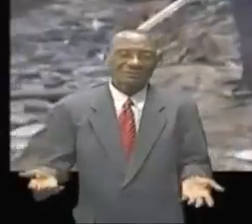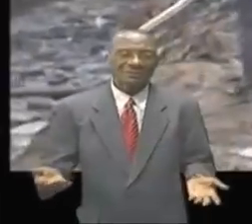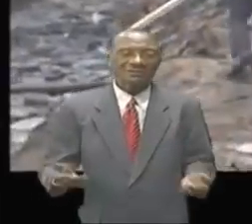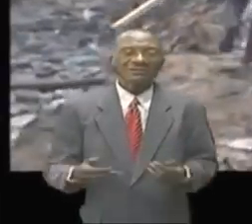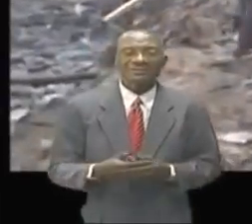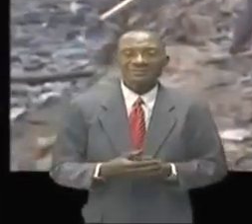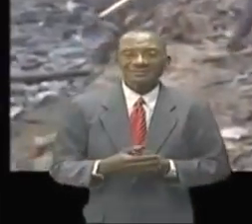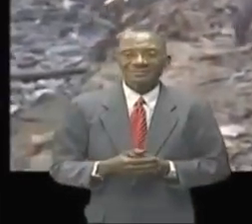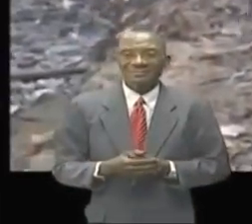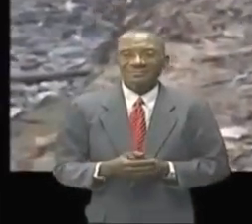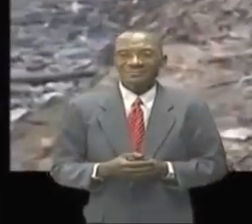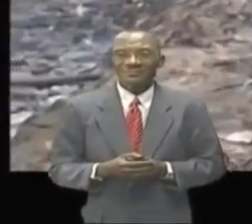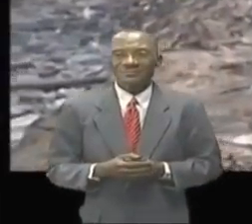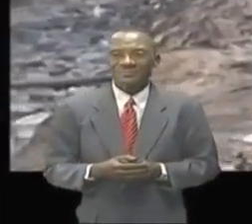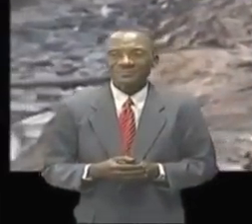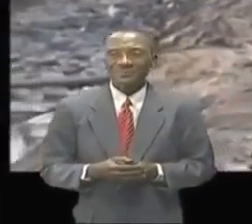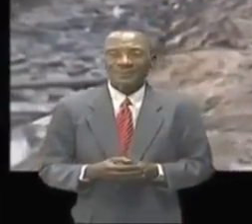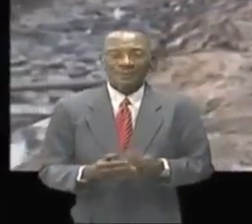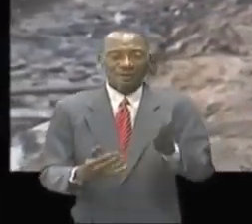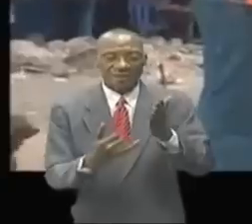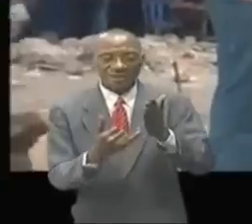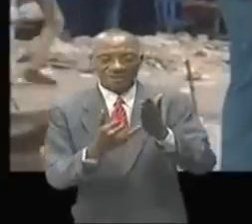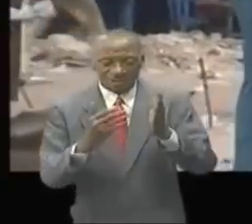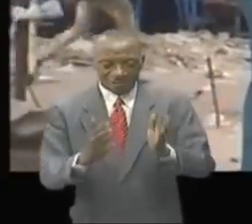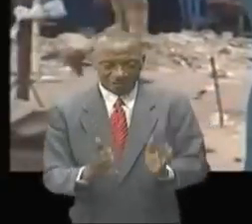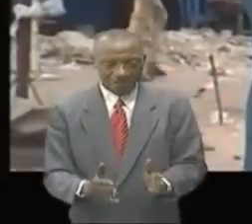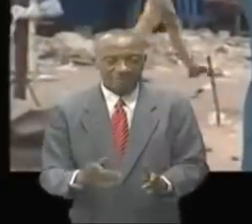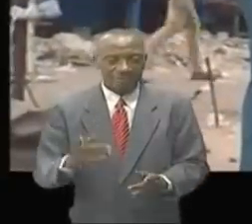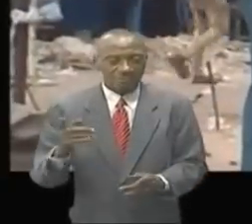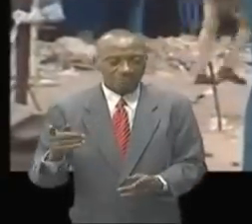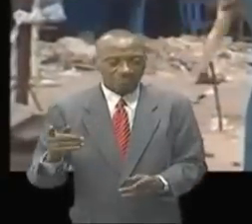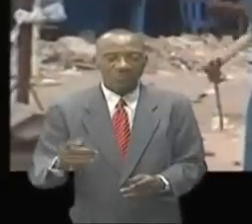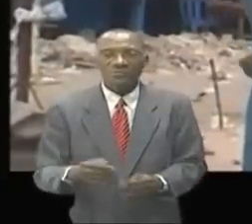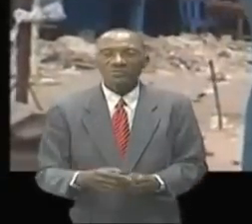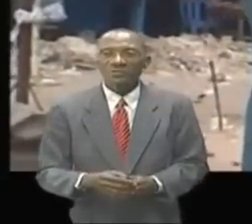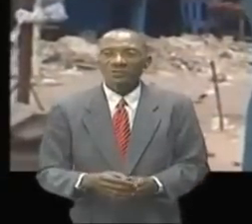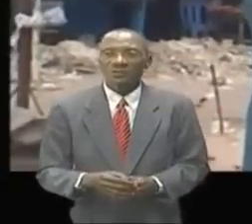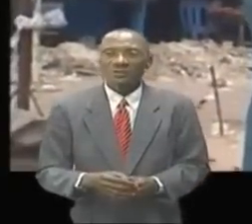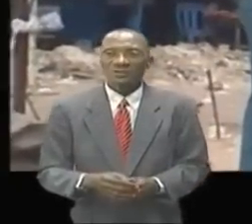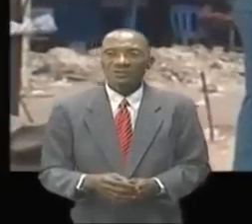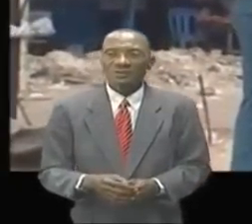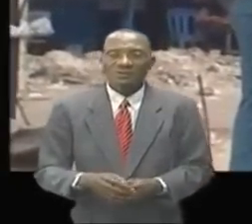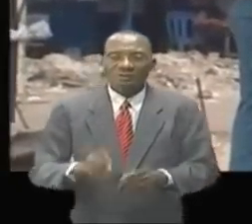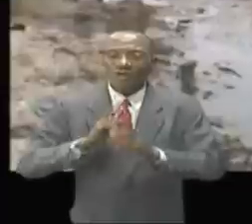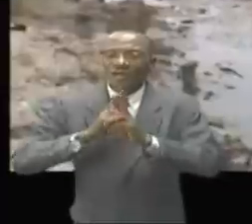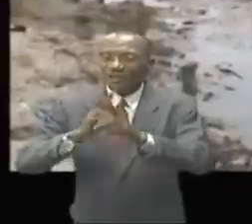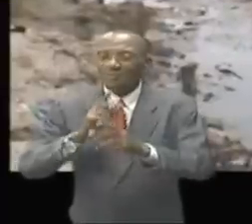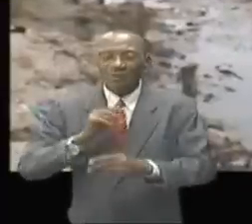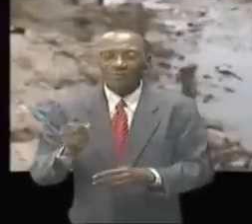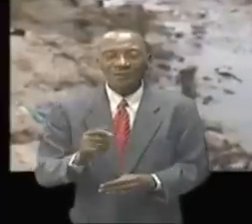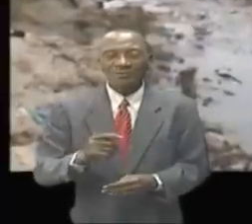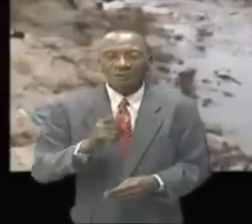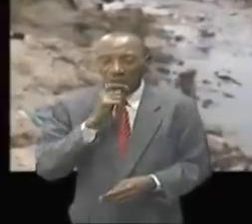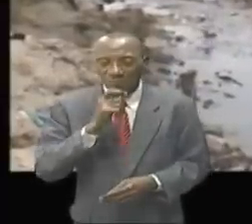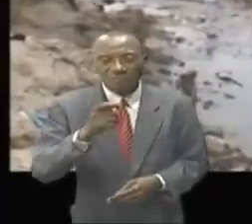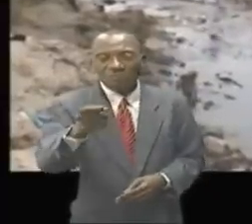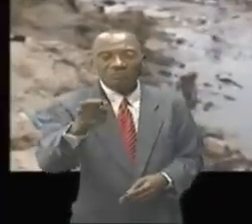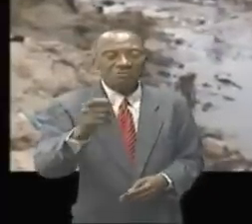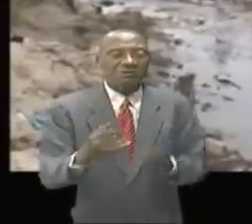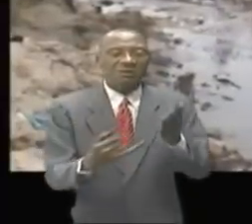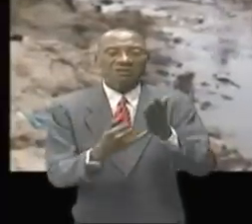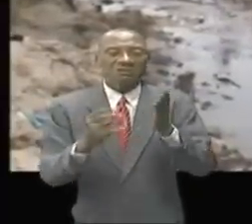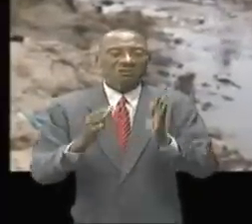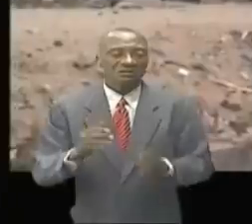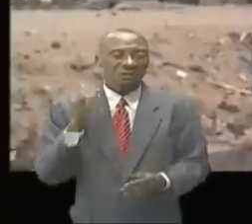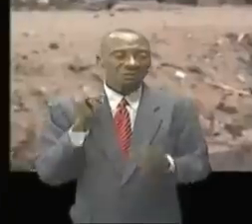Sur le plan technique, les ingénieurs trouvés sur place n'ont pas pu répondre totalement à nos préoccupations car ayant les mains liées